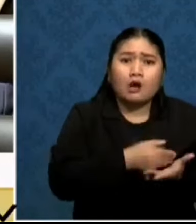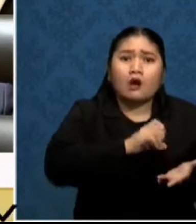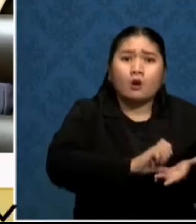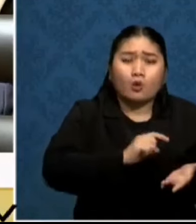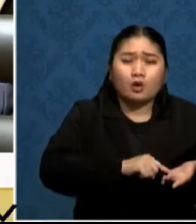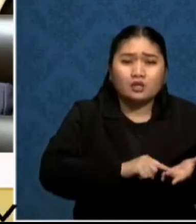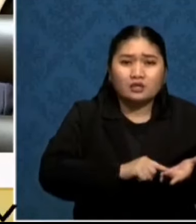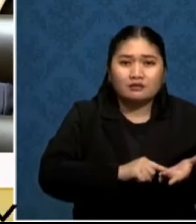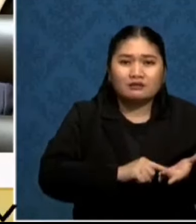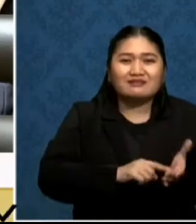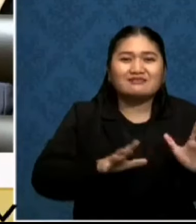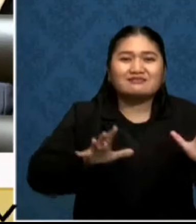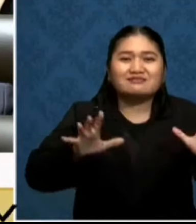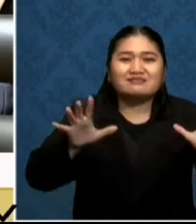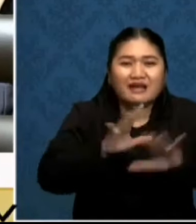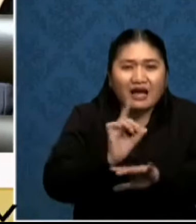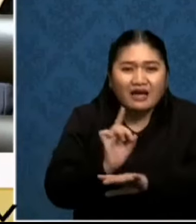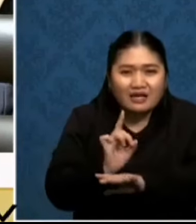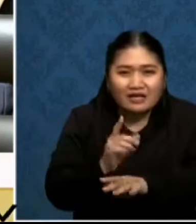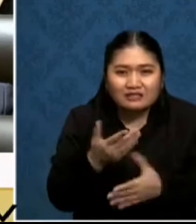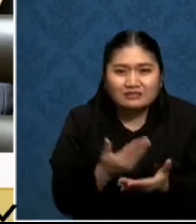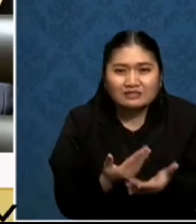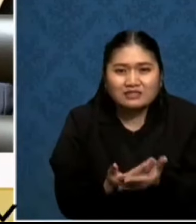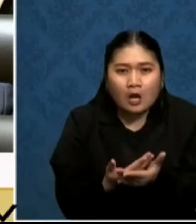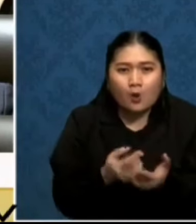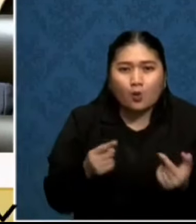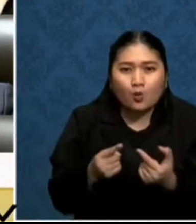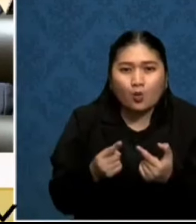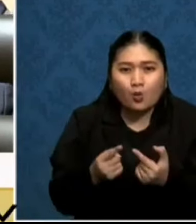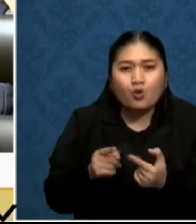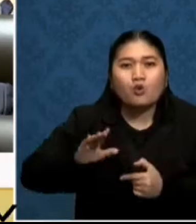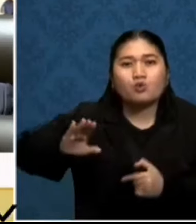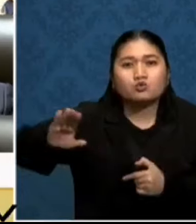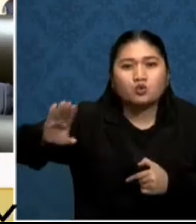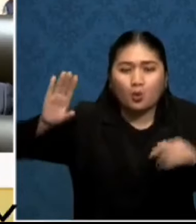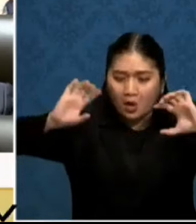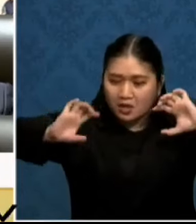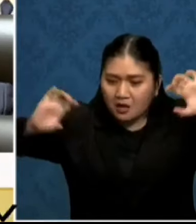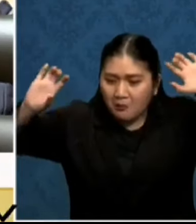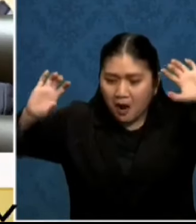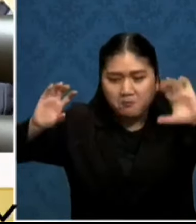บุญหล่นครับไม่ใช่เงินที่เกิดจากฝีมือรัฐบาล